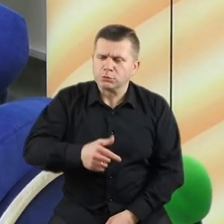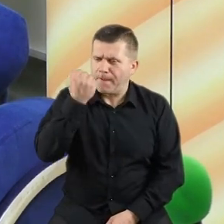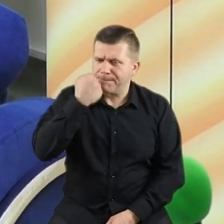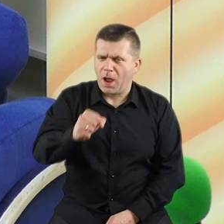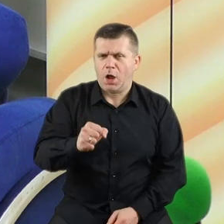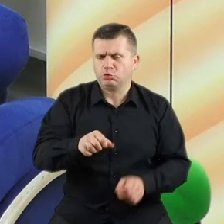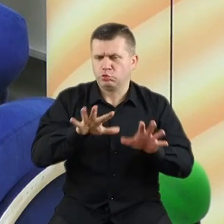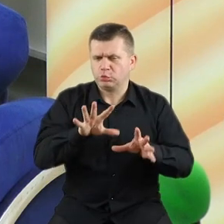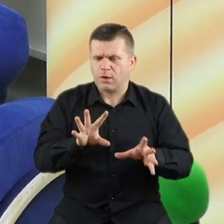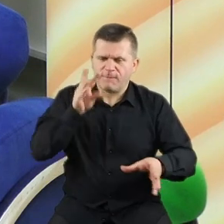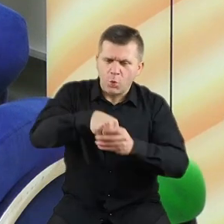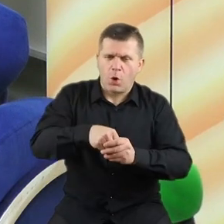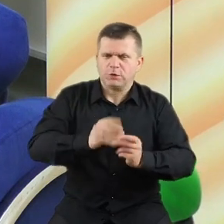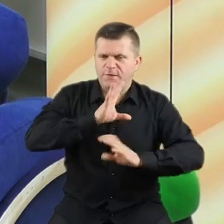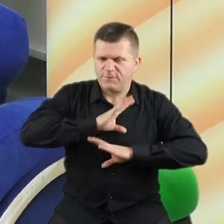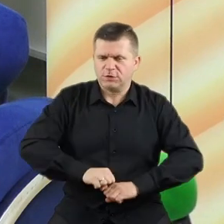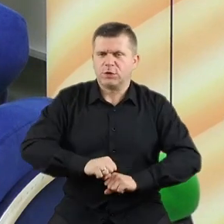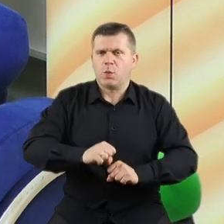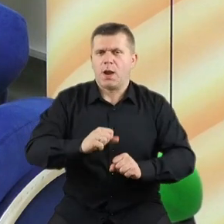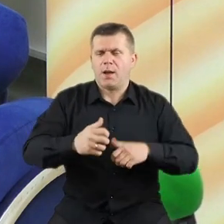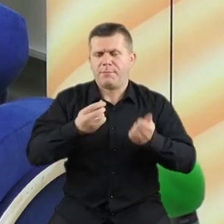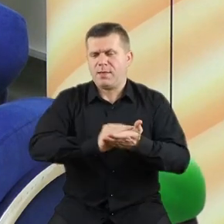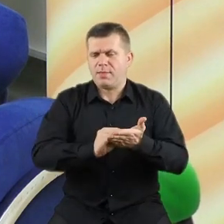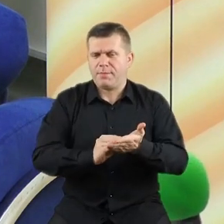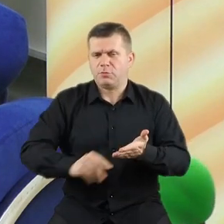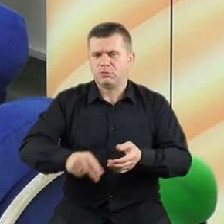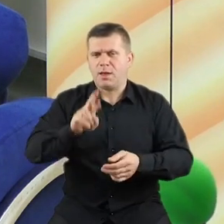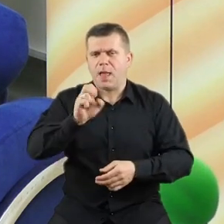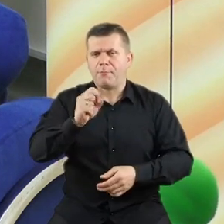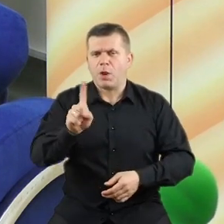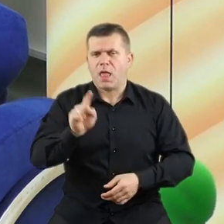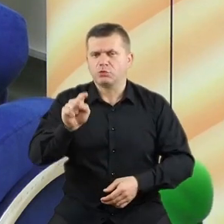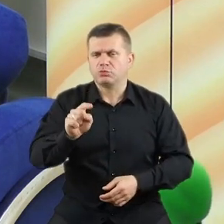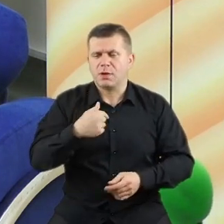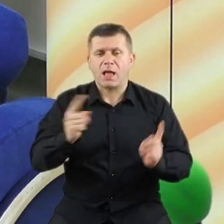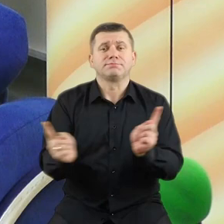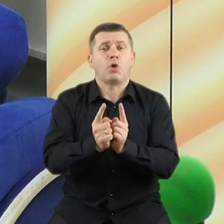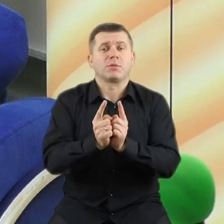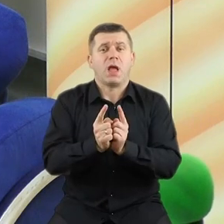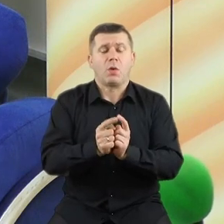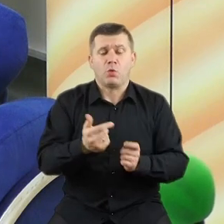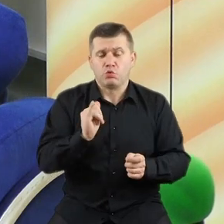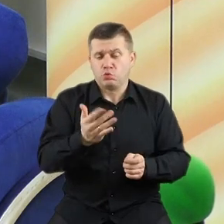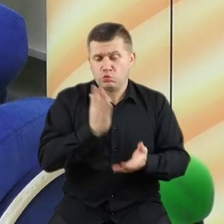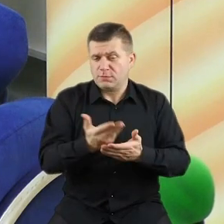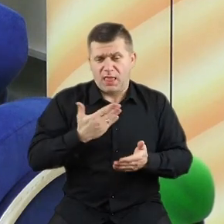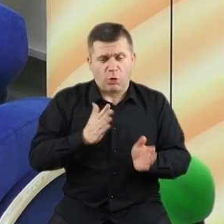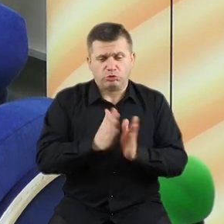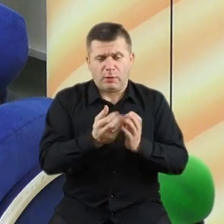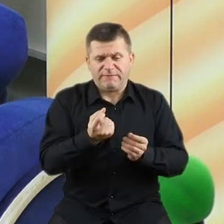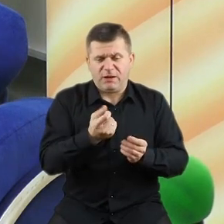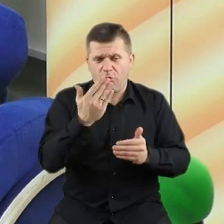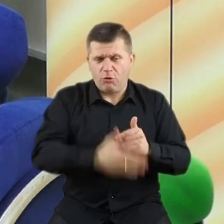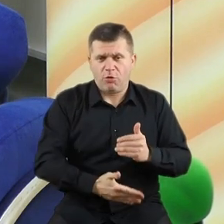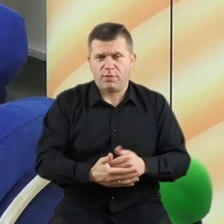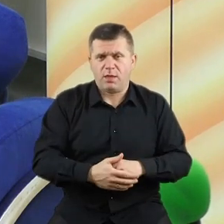musiałabym bardzo dużo włożyć jeszcze wysiłku w to, żeby napisać ten reportaż, a ja się z nią spotkałam, kiedy już właściwie książka była skończona i już